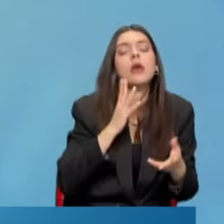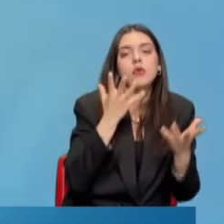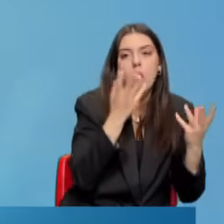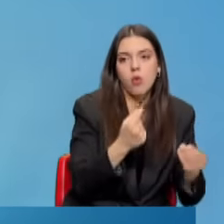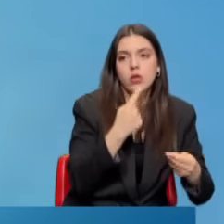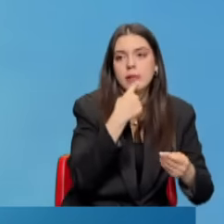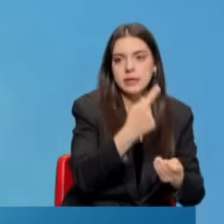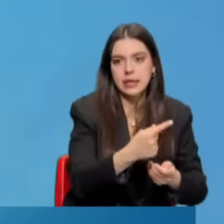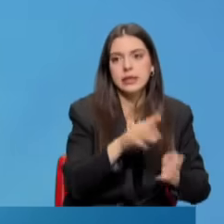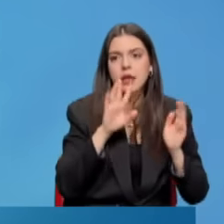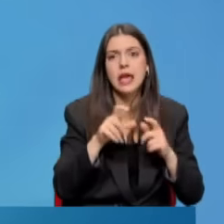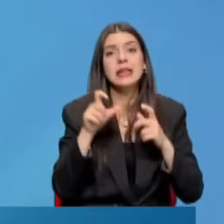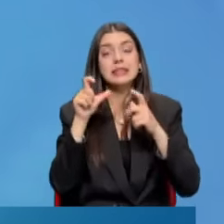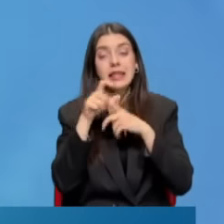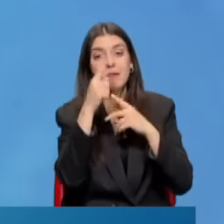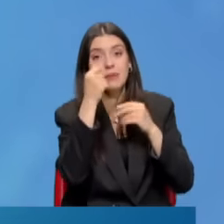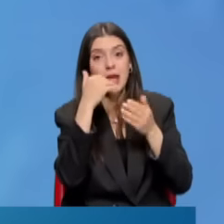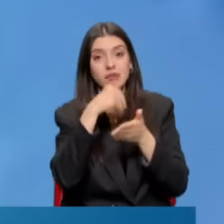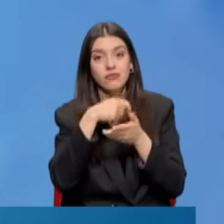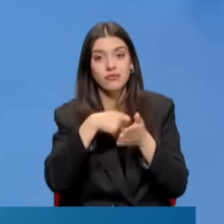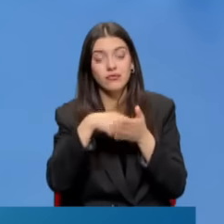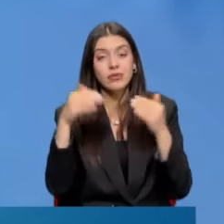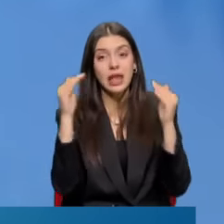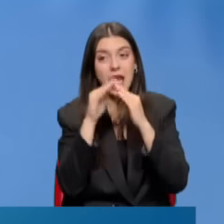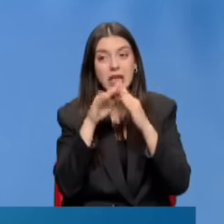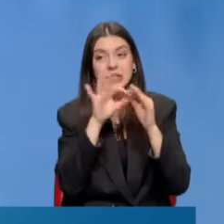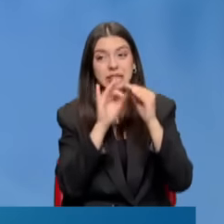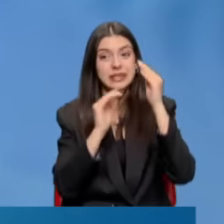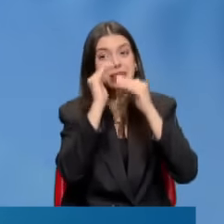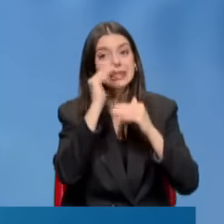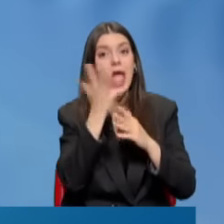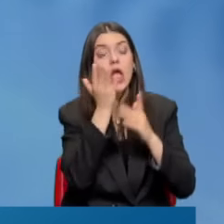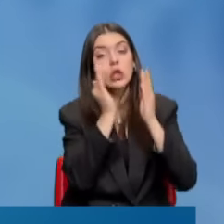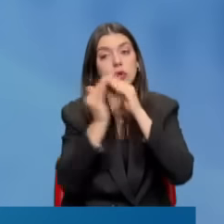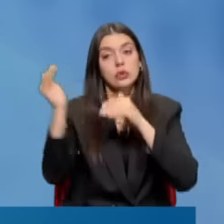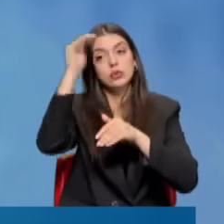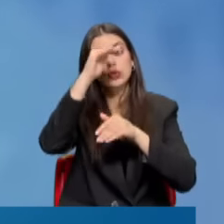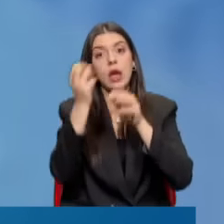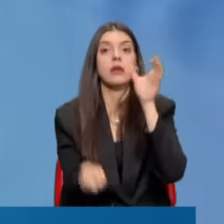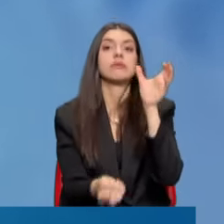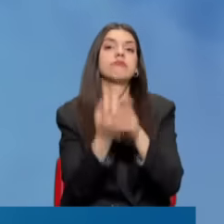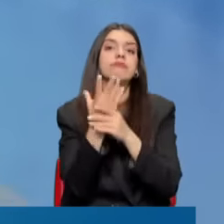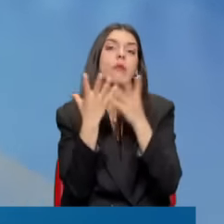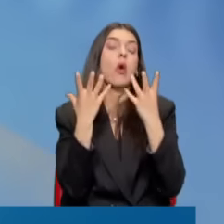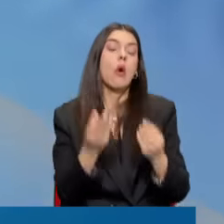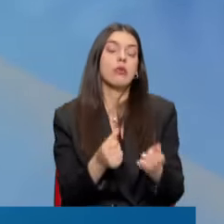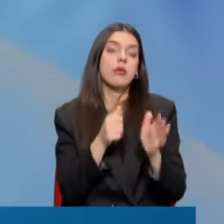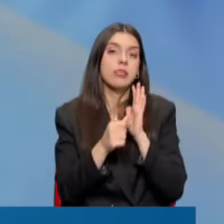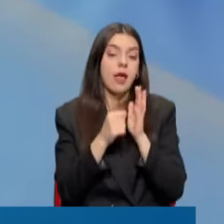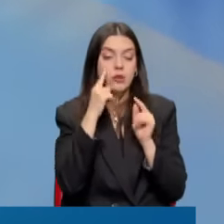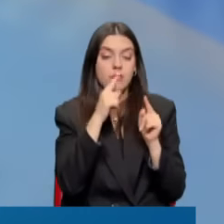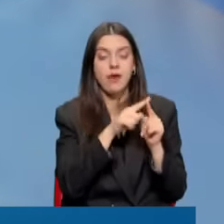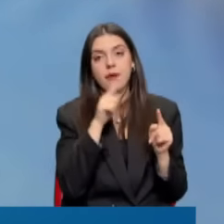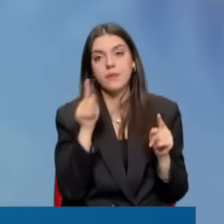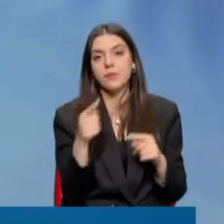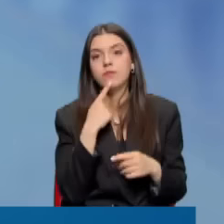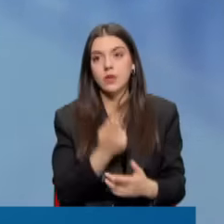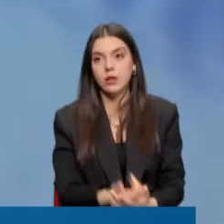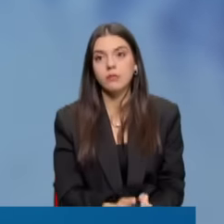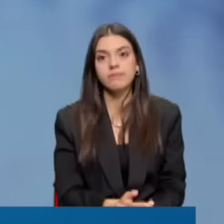savundu ve servet eşitsizliği tarihi bakımından en yüksek seviyeye çıktı dedi